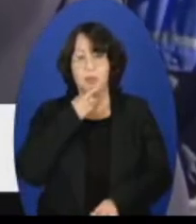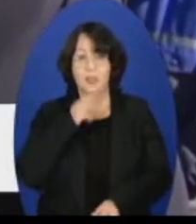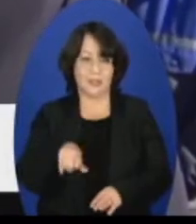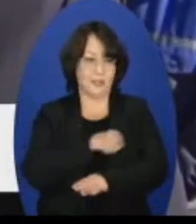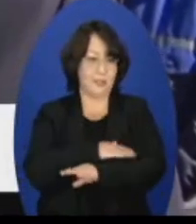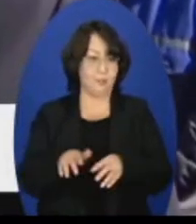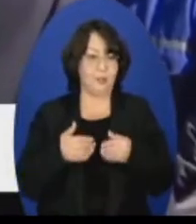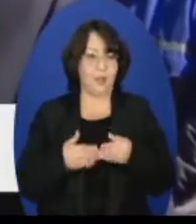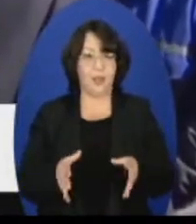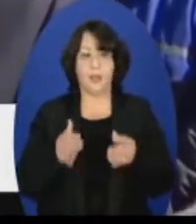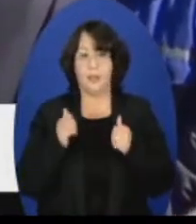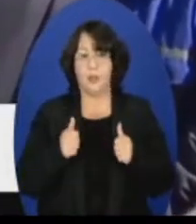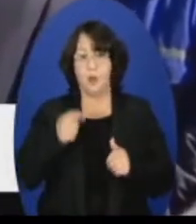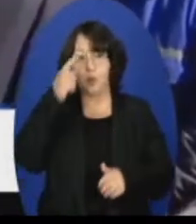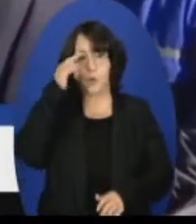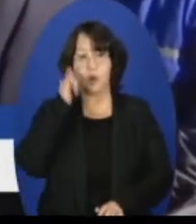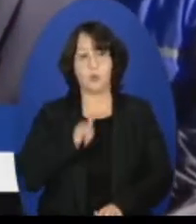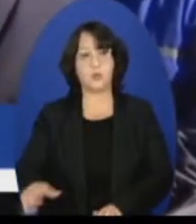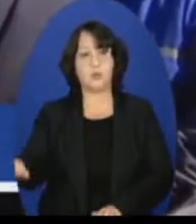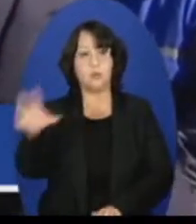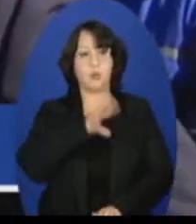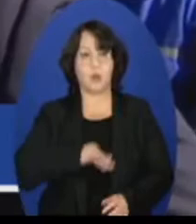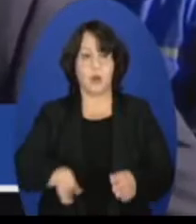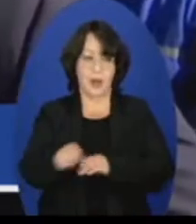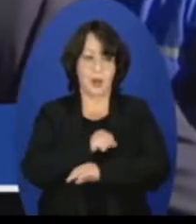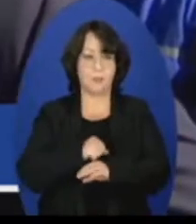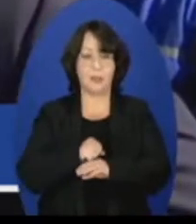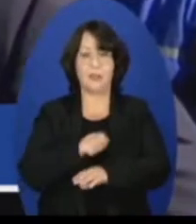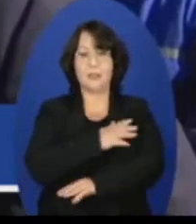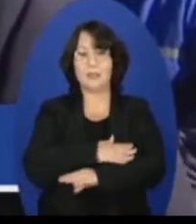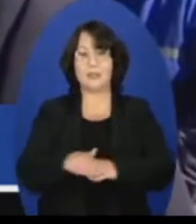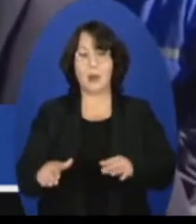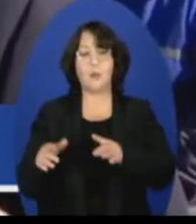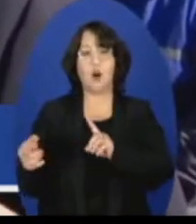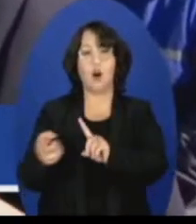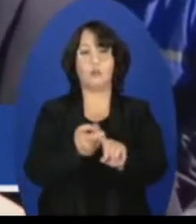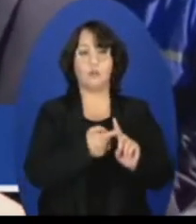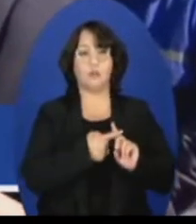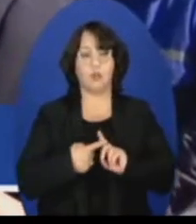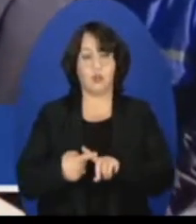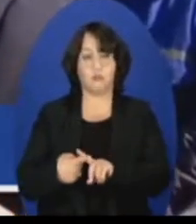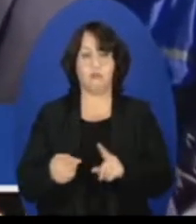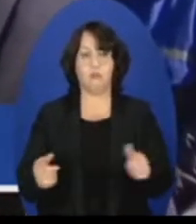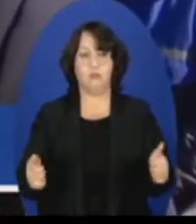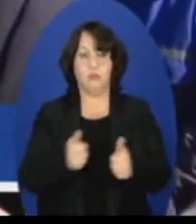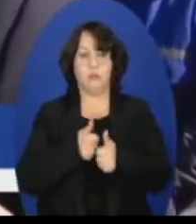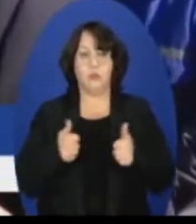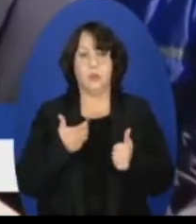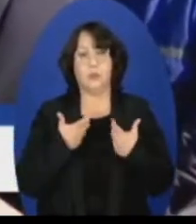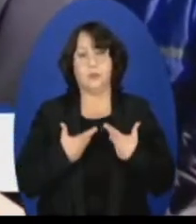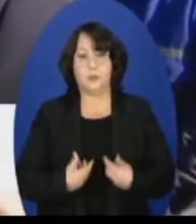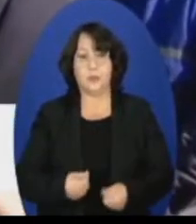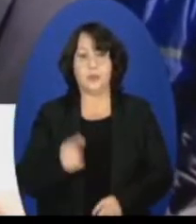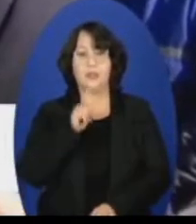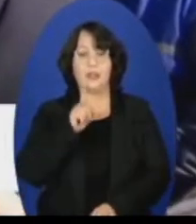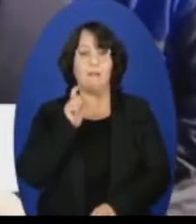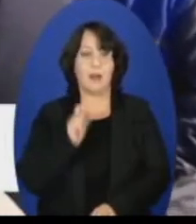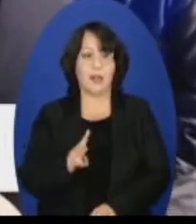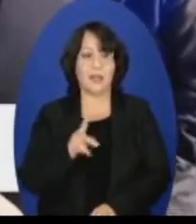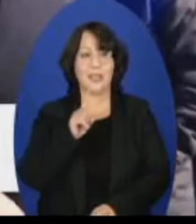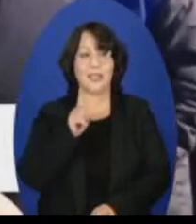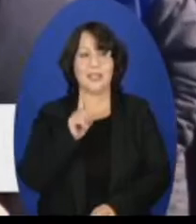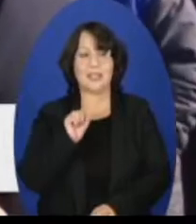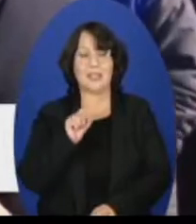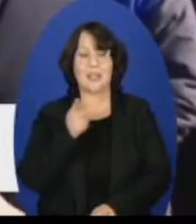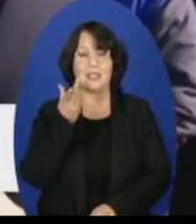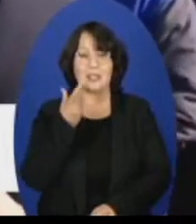Энэ зам тавьж байгаагаар ерөнхийдөө одоо Монгол улсын бүх аймагуд одоо автомтой бүрэн холбогдож дуусч байна гэсэн үг. Одоо завхны загастай давааны